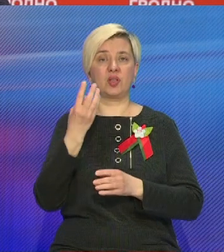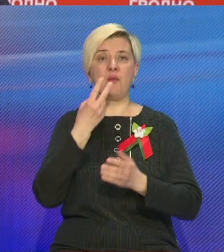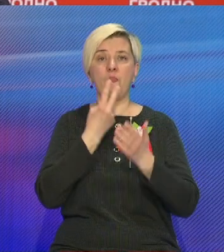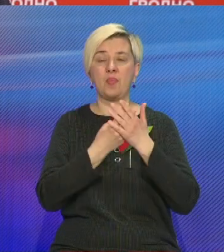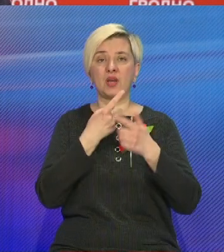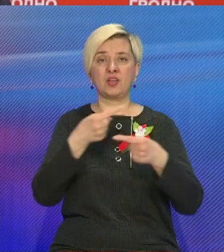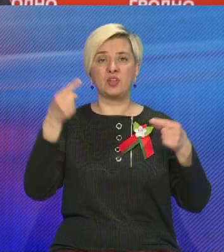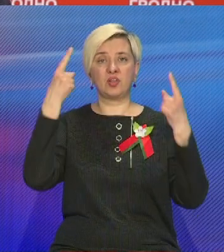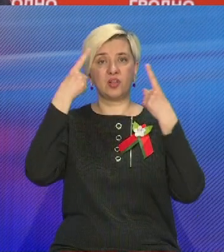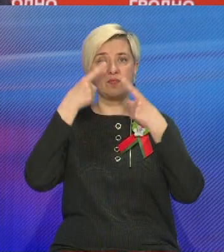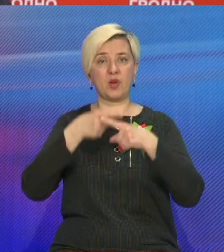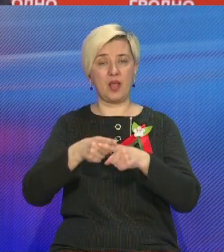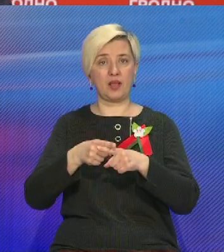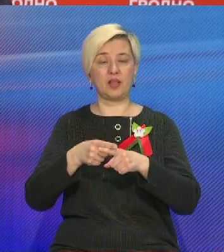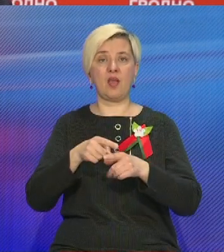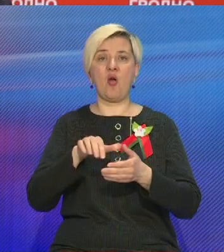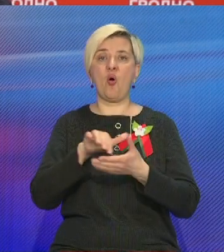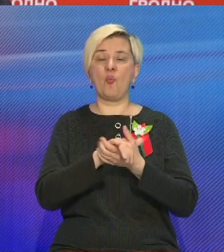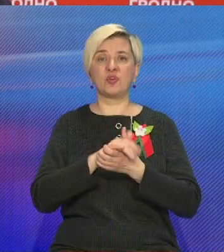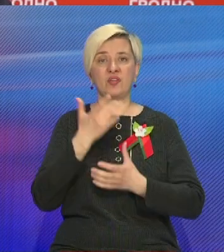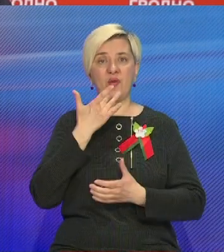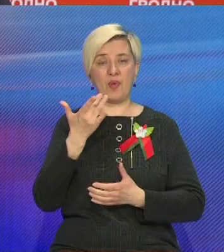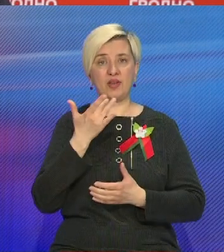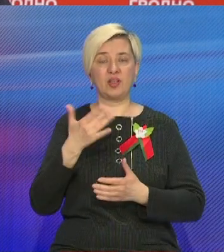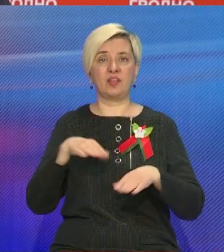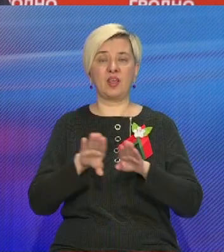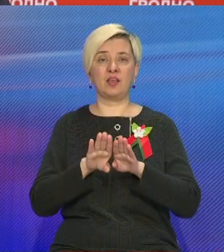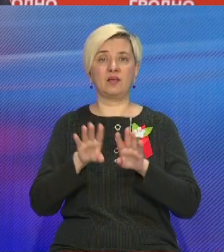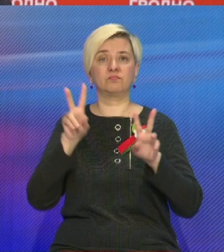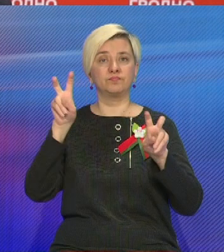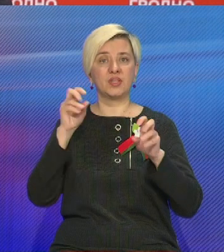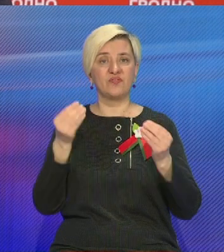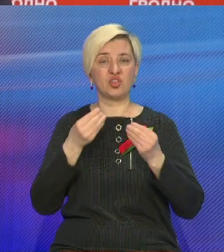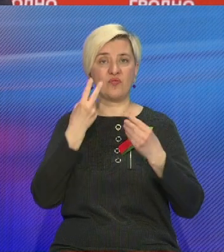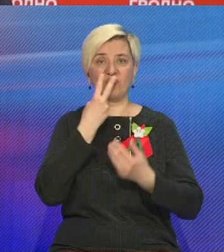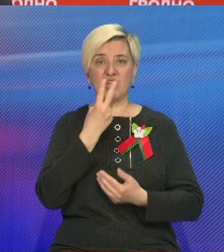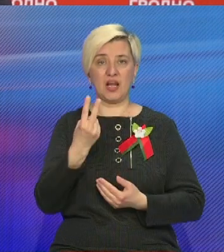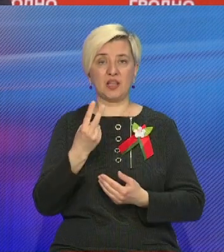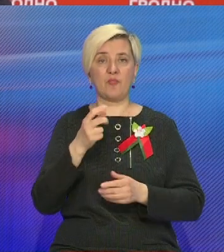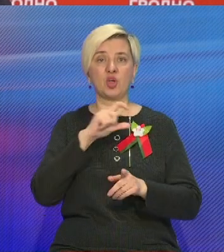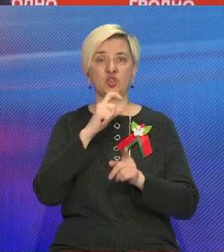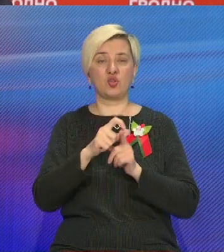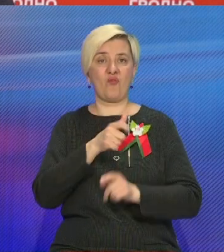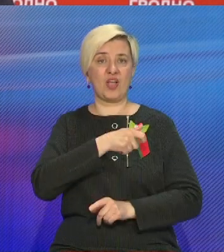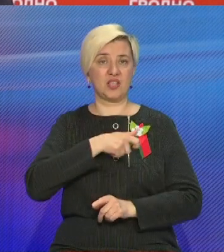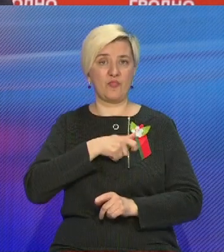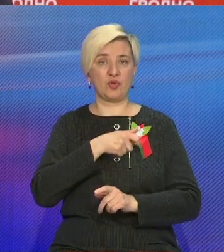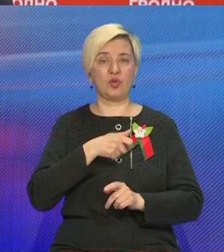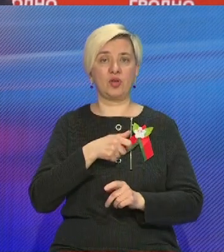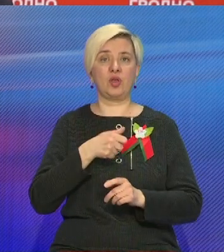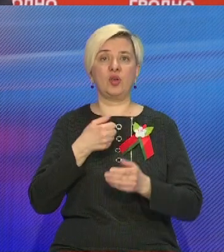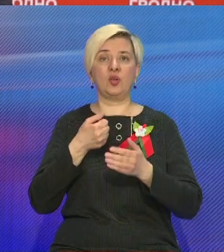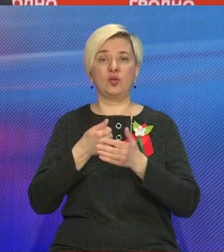проекты. От общественно-политических, таких как «Свежим взглядом», «Слово депутата», до направленных